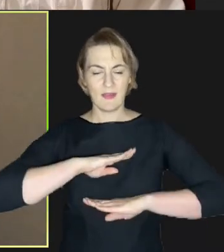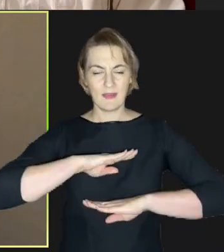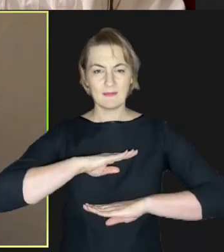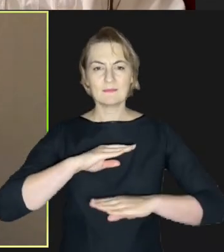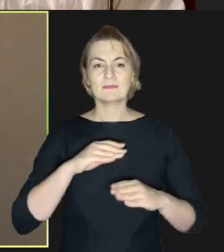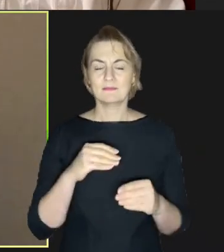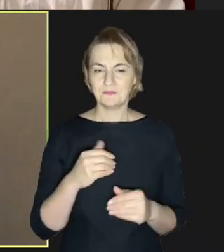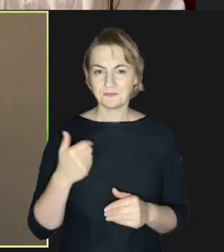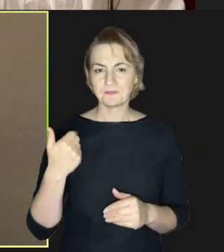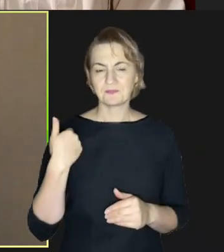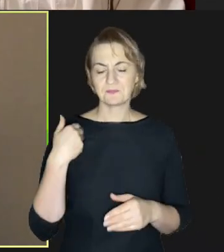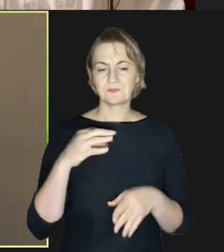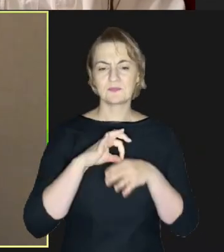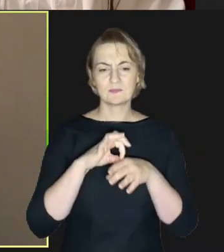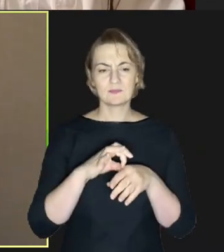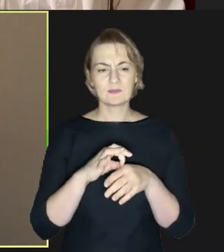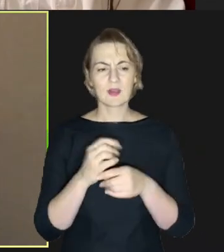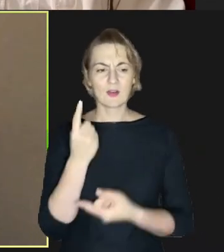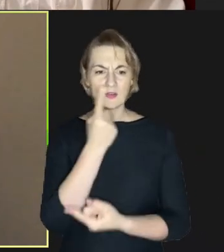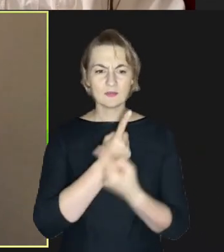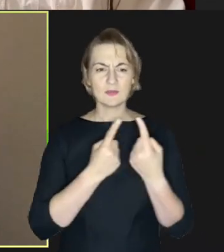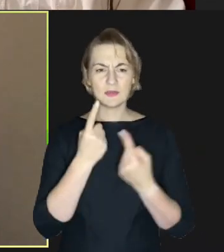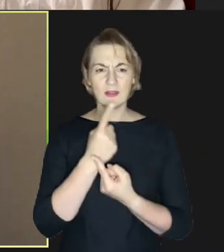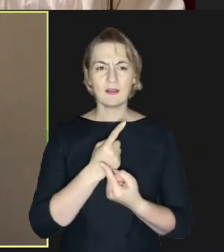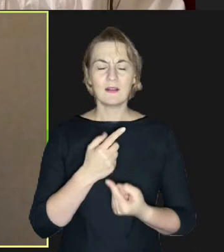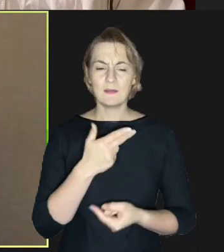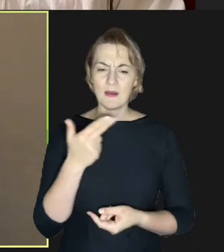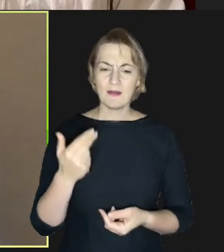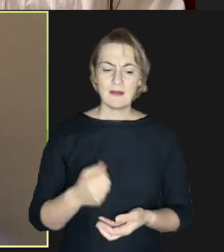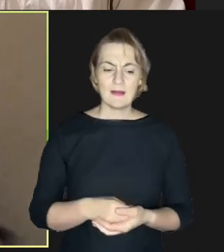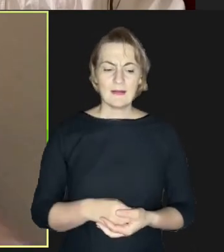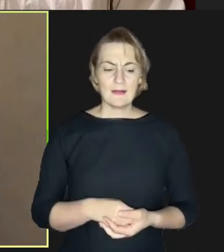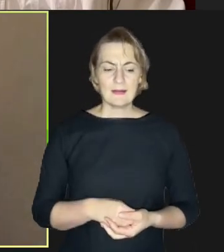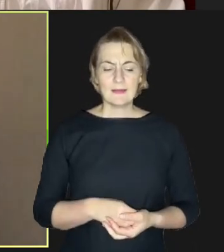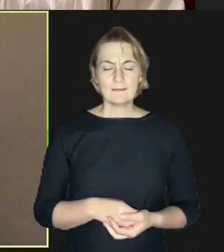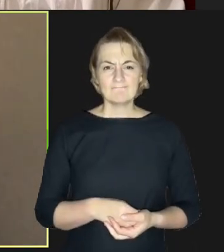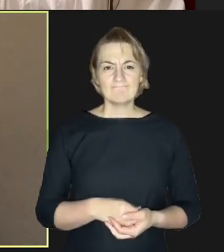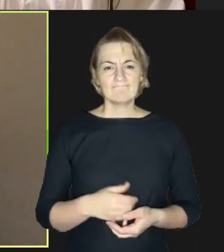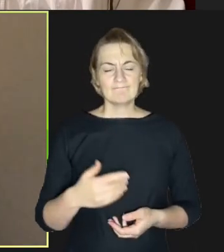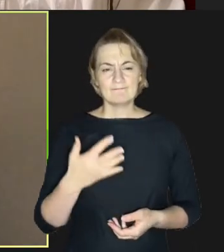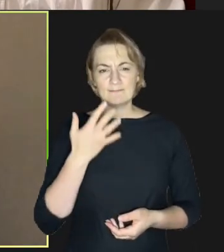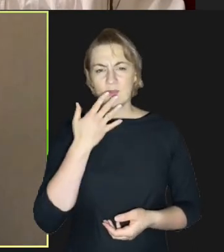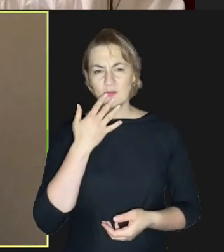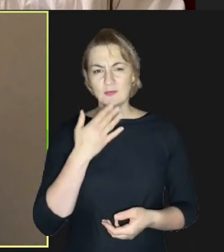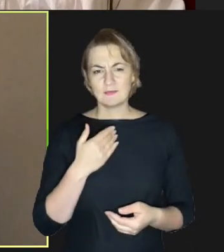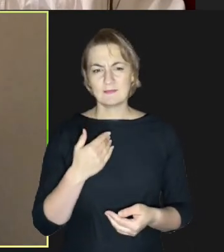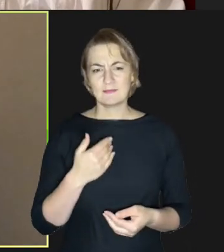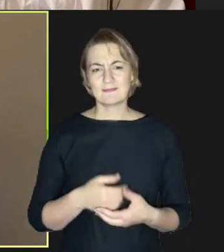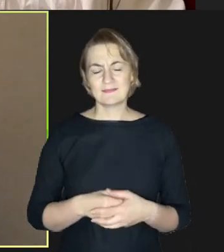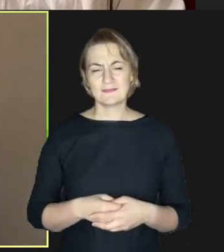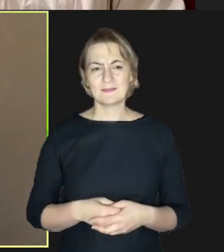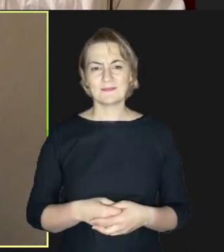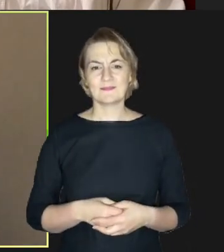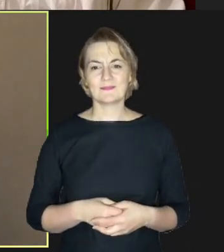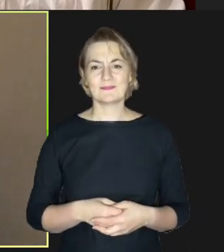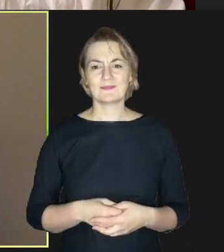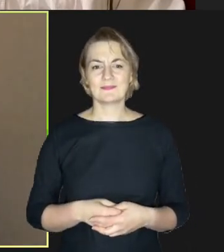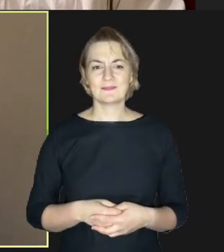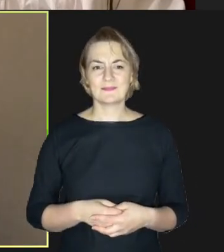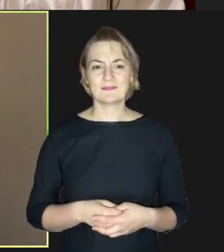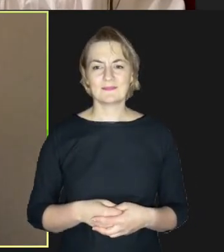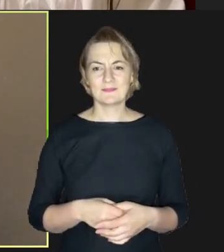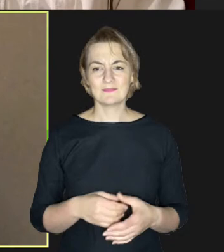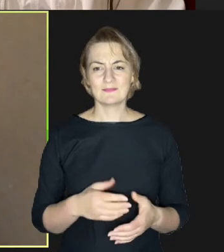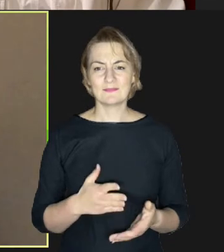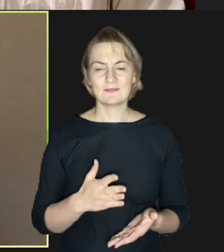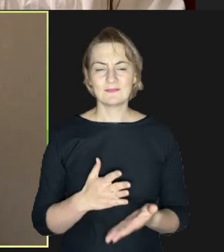on prowadził takie medytacje cudowne. Mówi, zresztą to gdzieś tam idąc, już gdzieś to